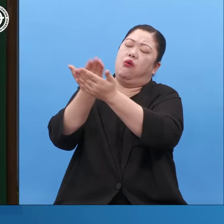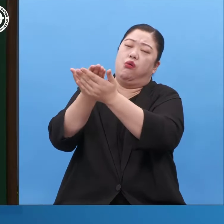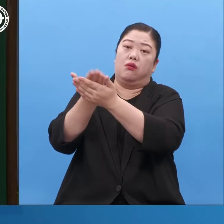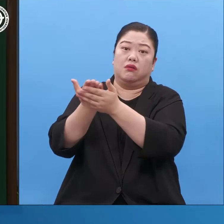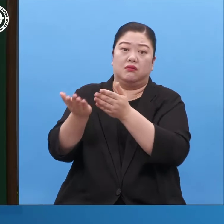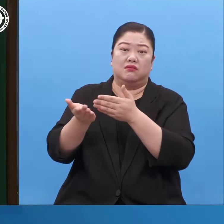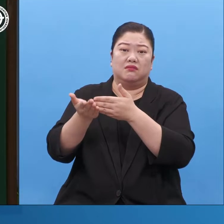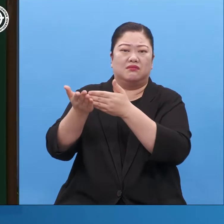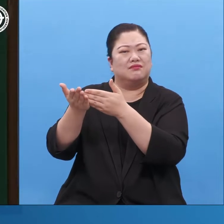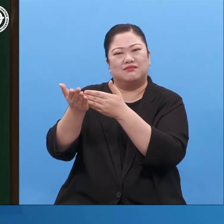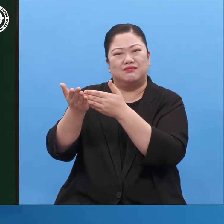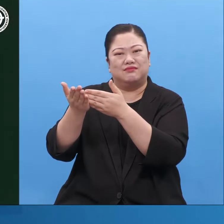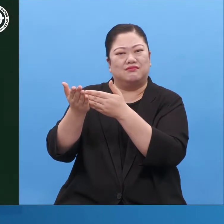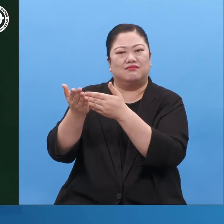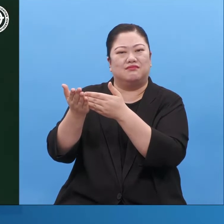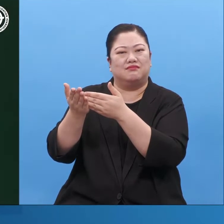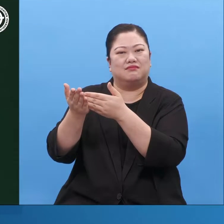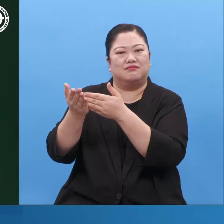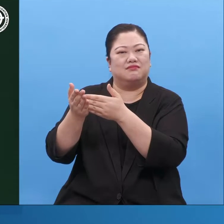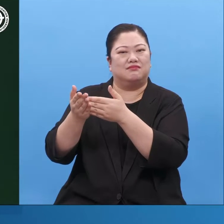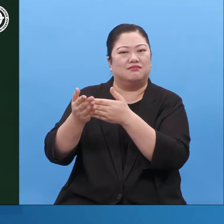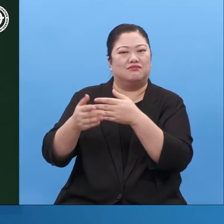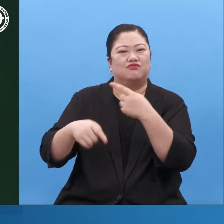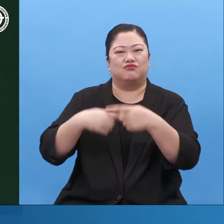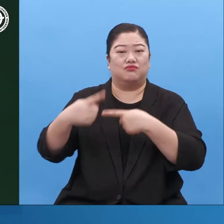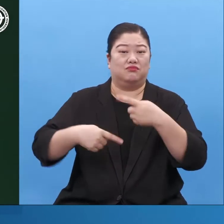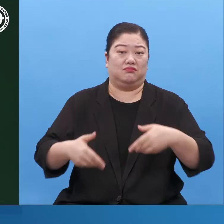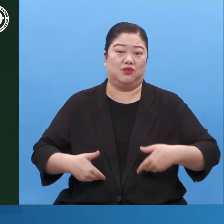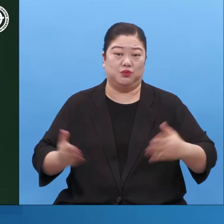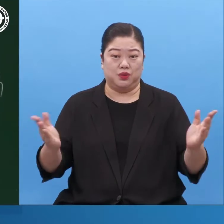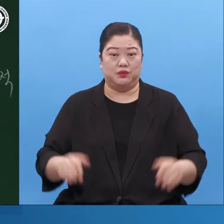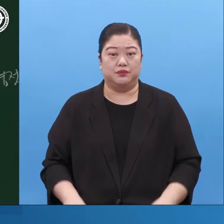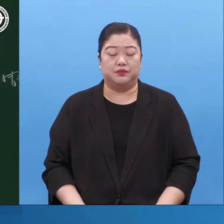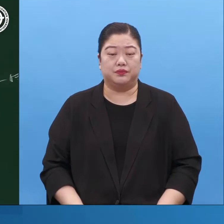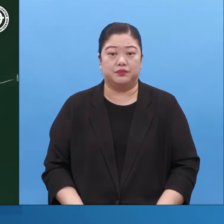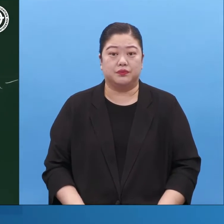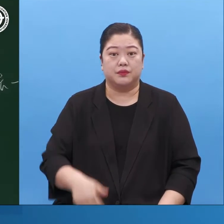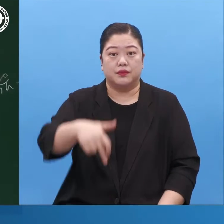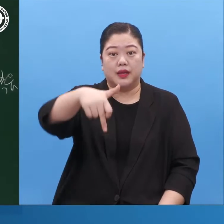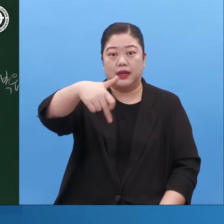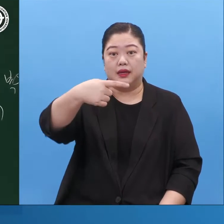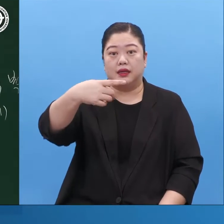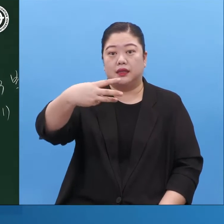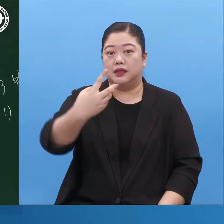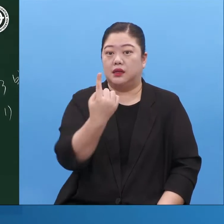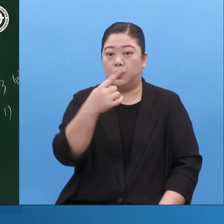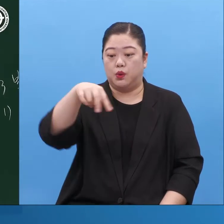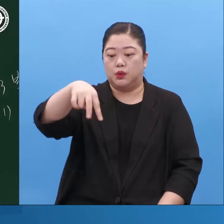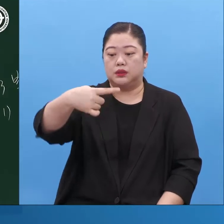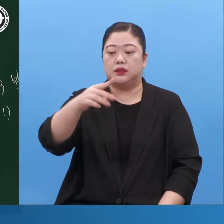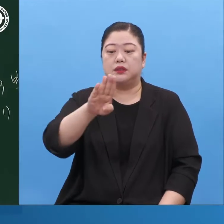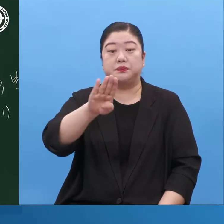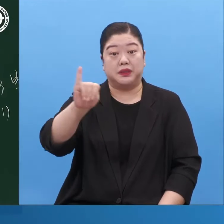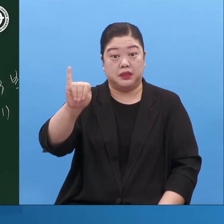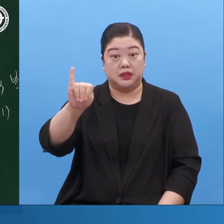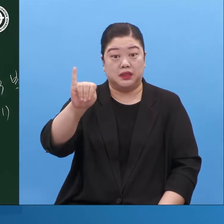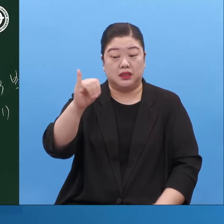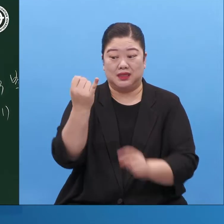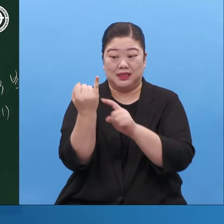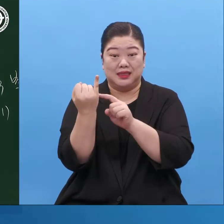진짜 세계를 움직이는 크로스비는 눈 하나님께 눈 안 열리게 해달라고 기도했어요